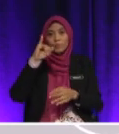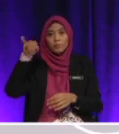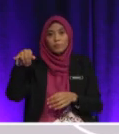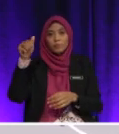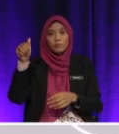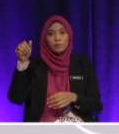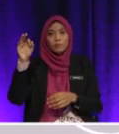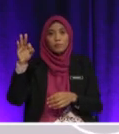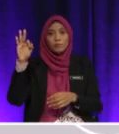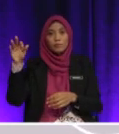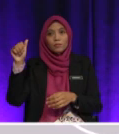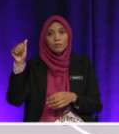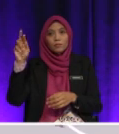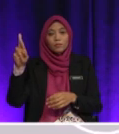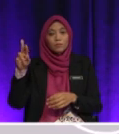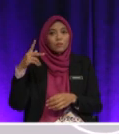kampung